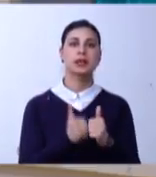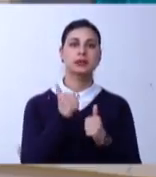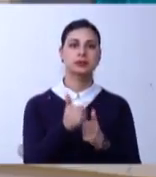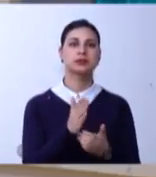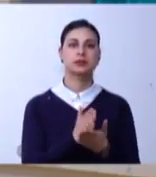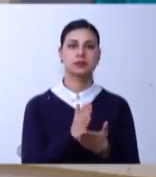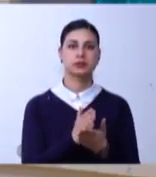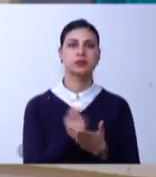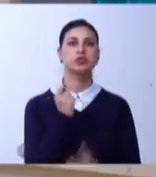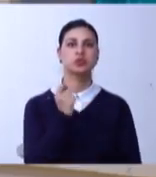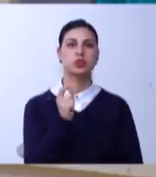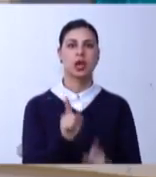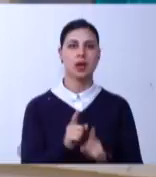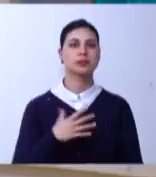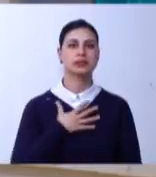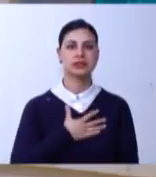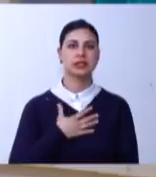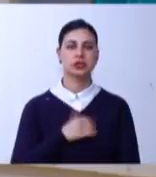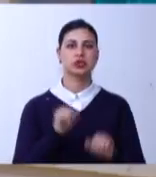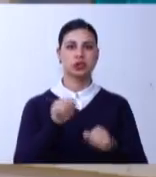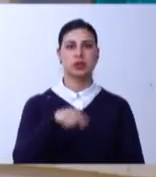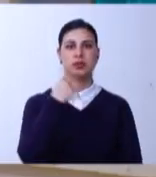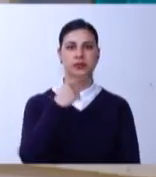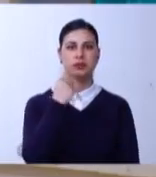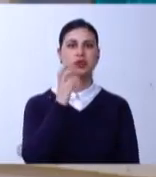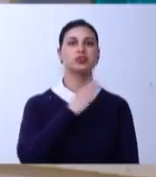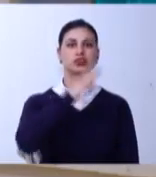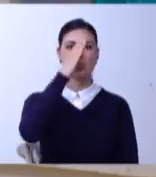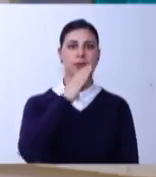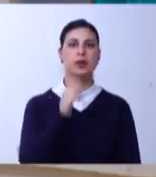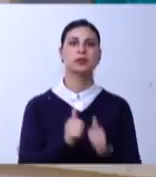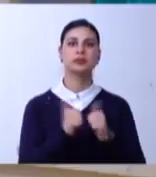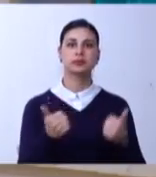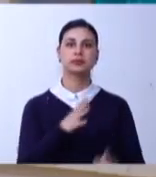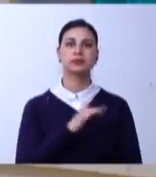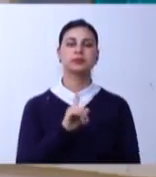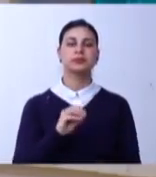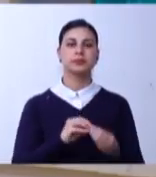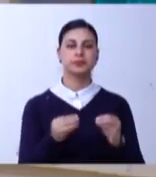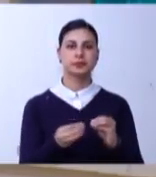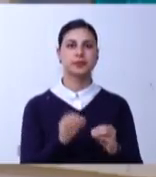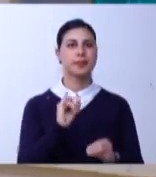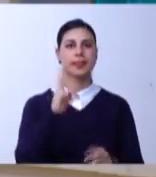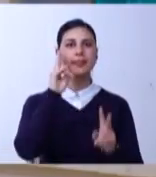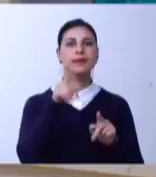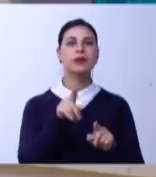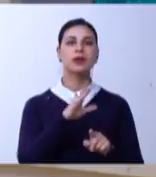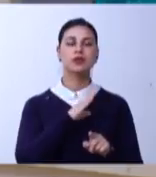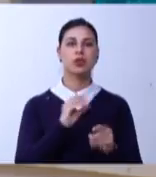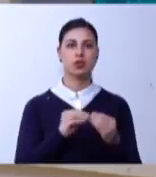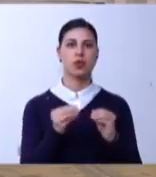ხოლმე გარკვეული სტრესი. შეიძლება ვთქვათ, მშობლების დაშორება იყოს სტრესი, ან არ ვიცი, რაღაც